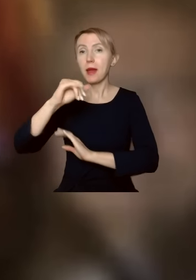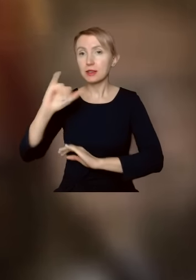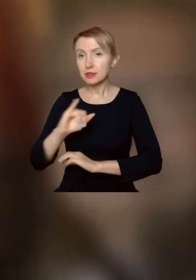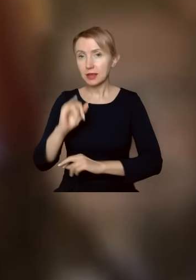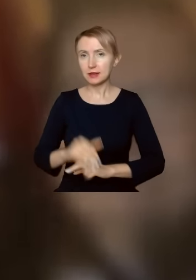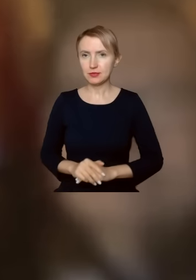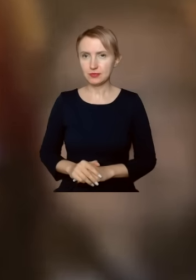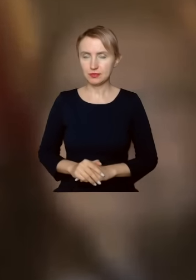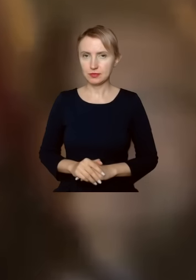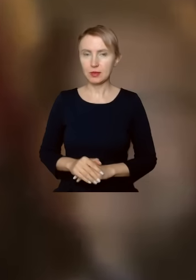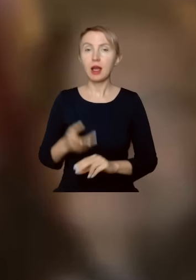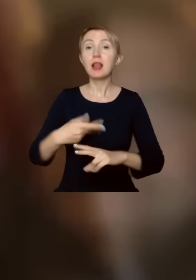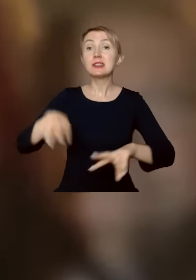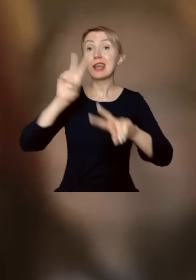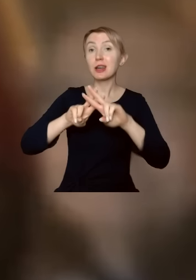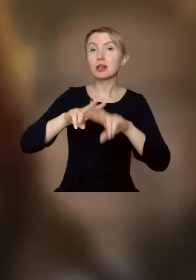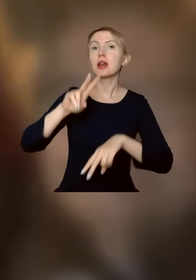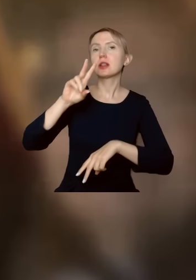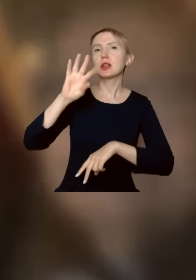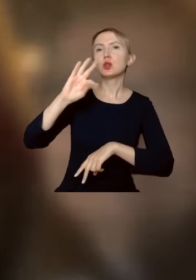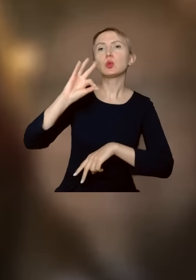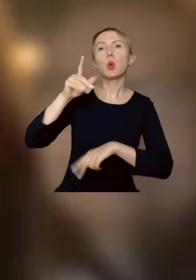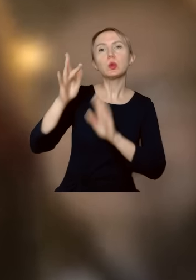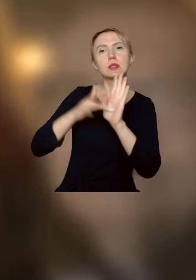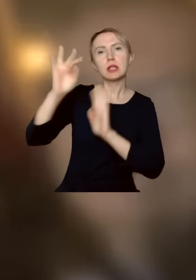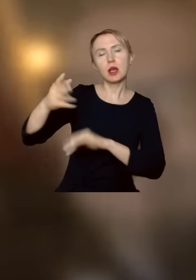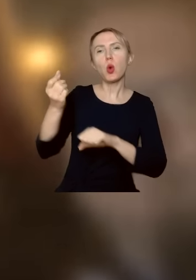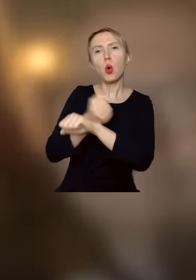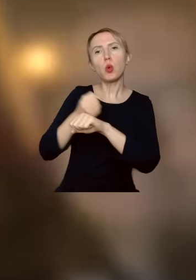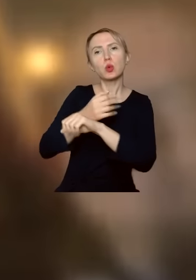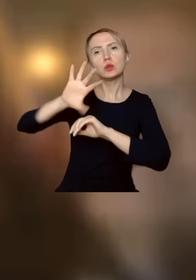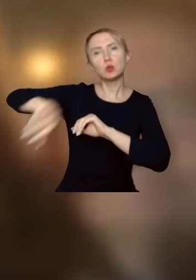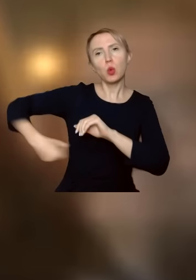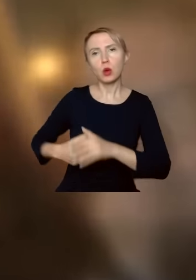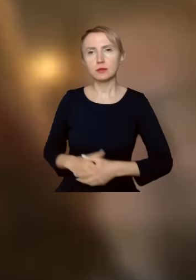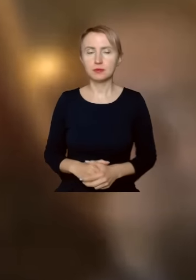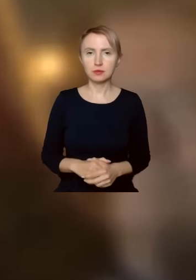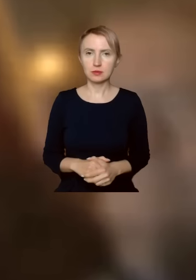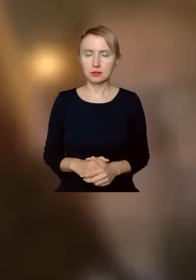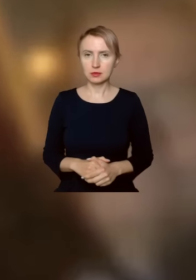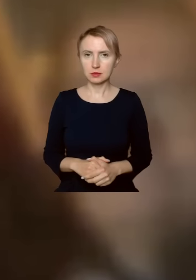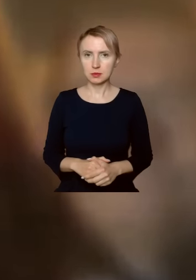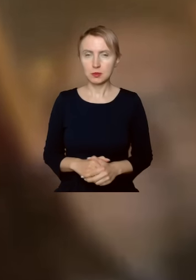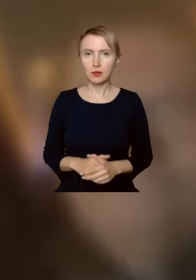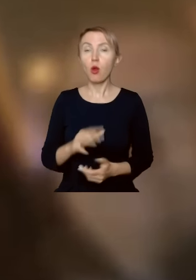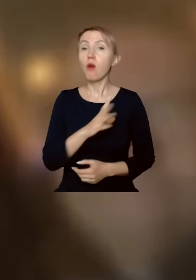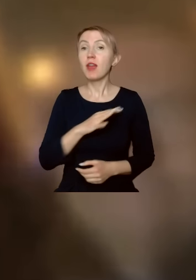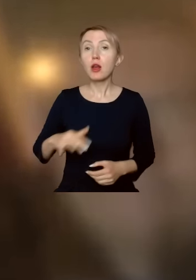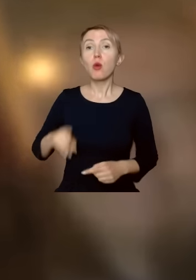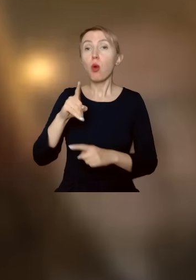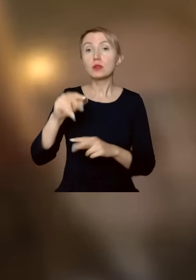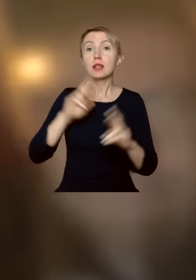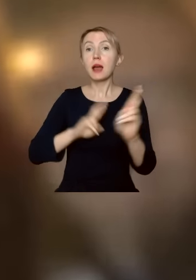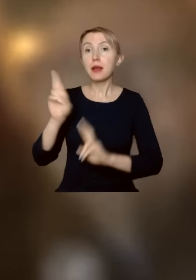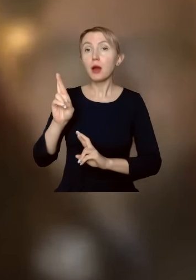za kraty Tuska, rudego złodzieja. W ten sposób Poznań, Wielkopolska reagują na to,